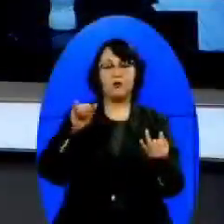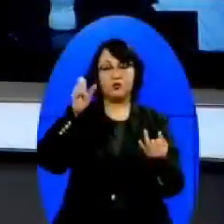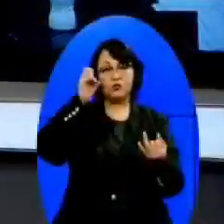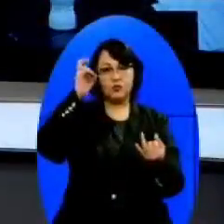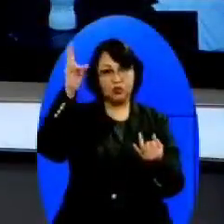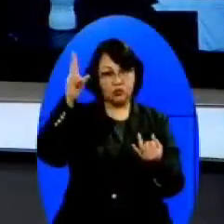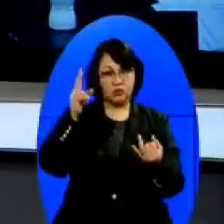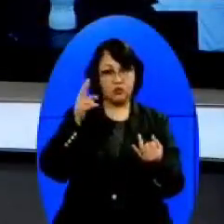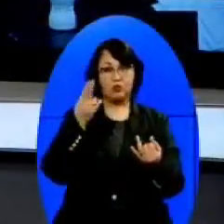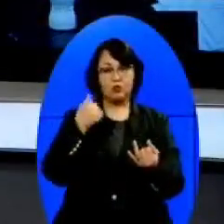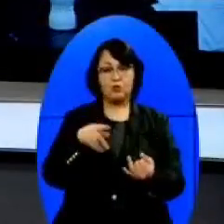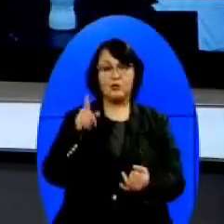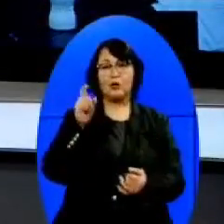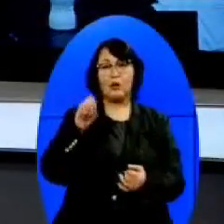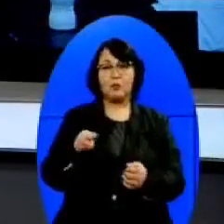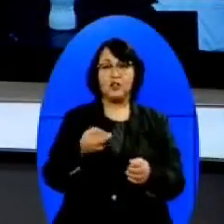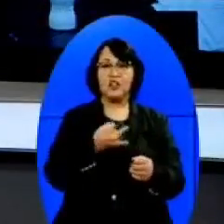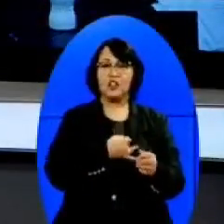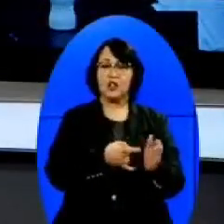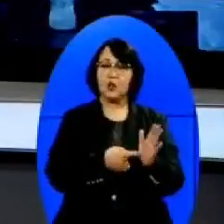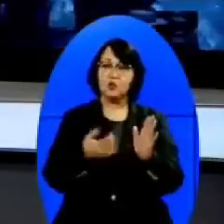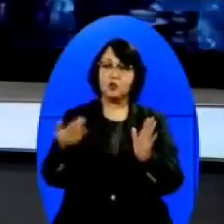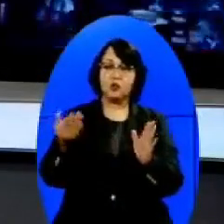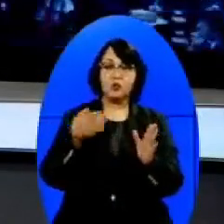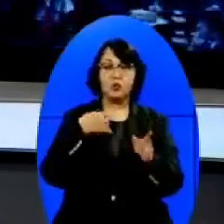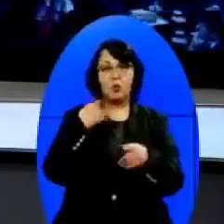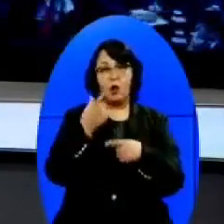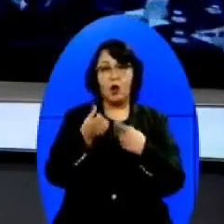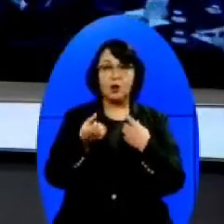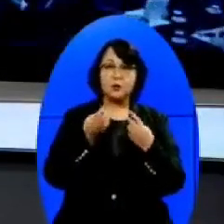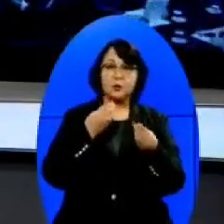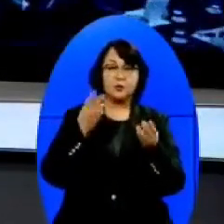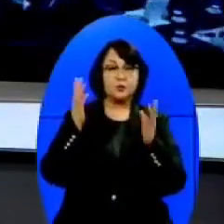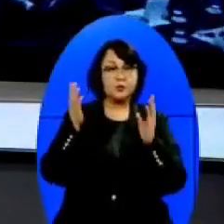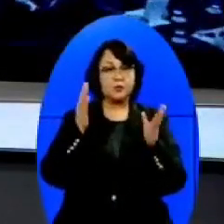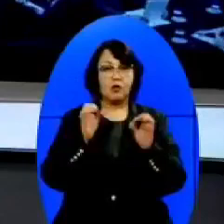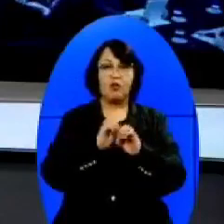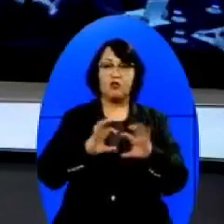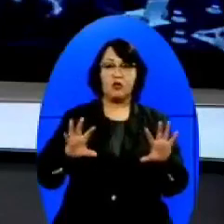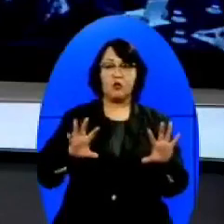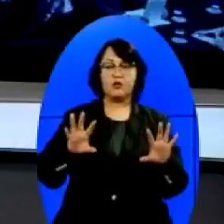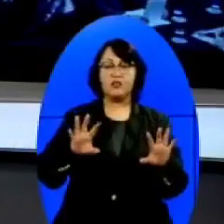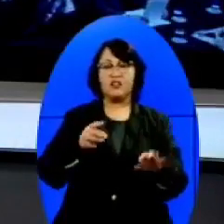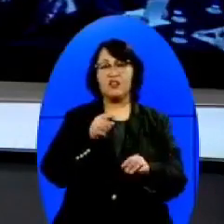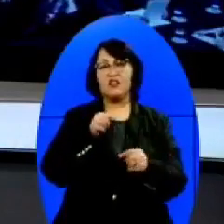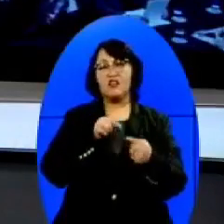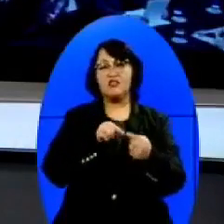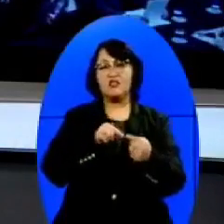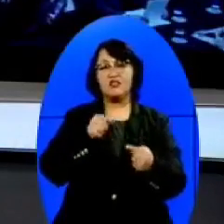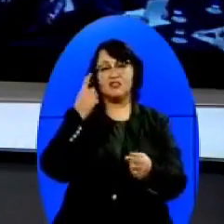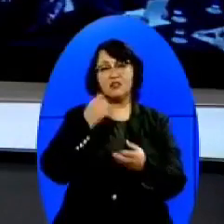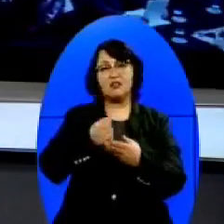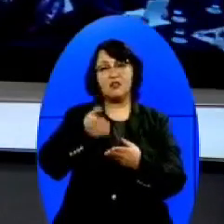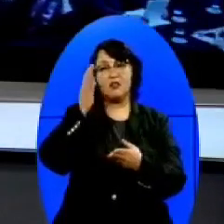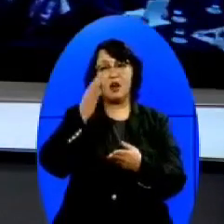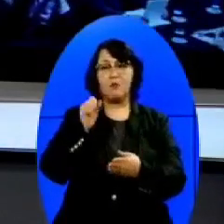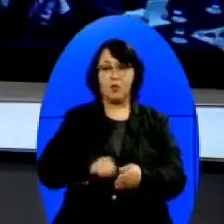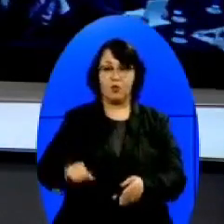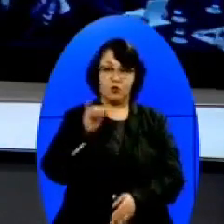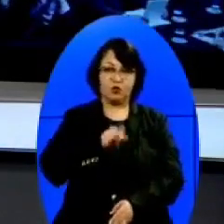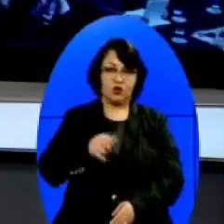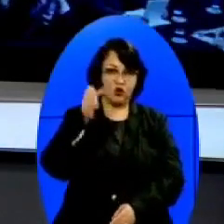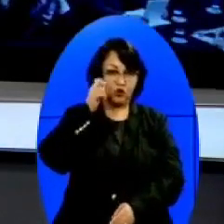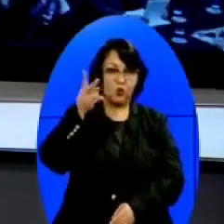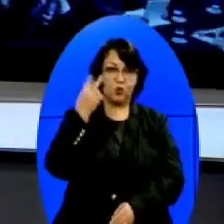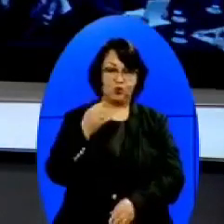бод итгэл үзүүлэх хэсэг шүү хурлуулж нийт гишүүдийн олонх нь эсрэг санал өглөө. Өөрөөр хэлбэл Америкийн ерөнхийлөгчийг үндсэн хуульд зөрчсөн гэдэг